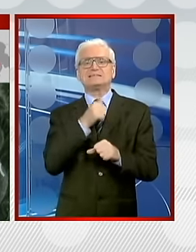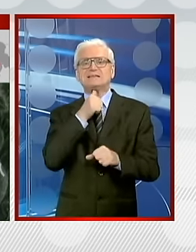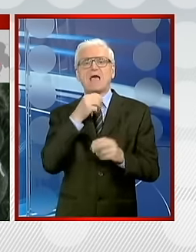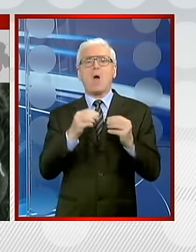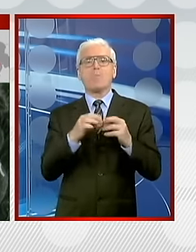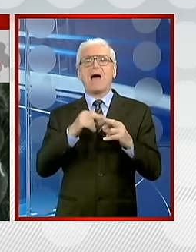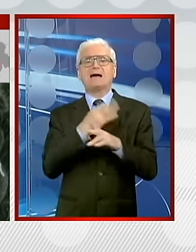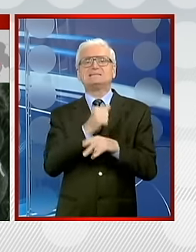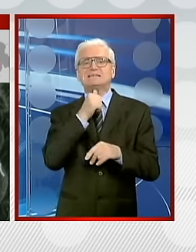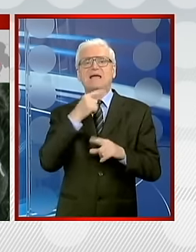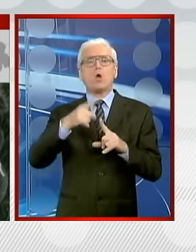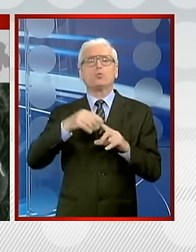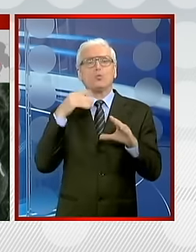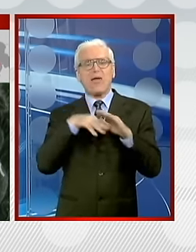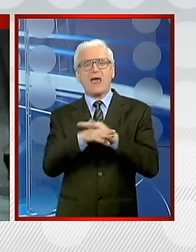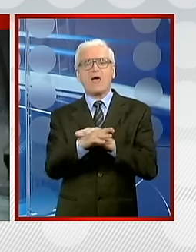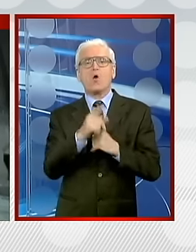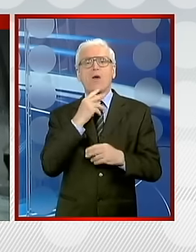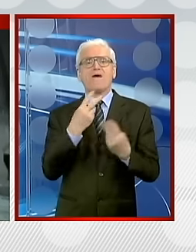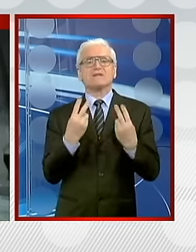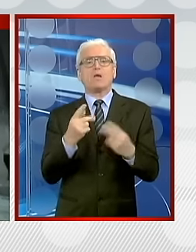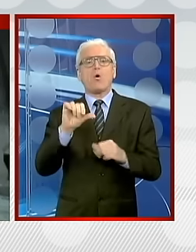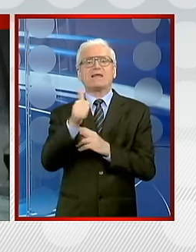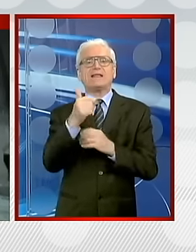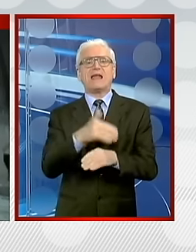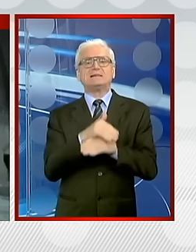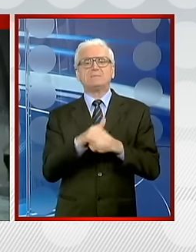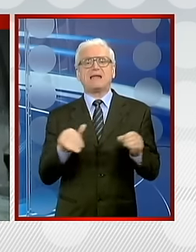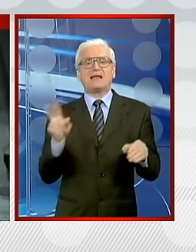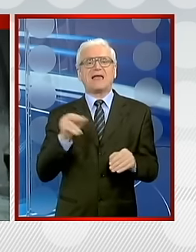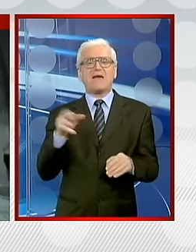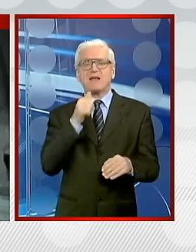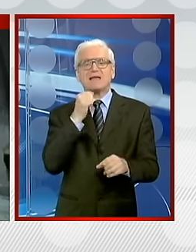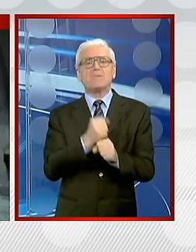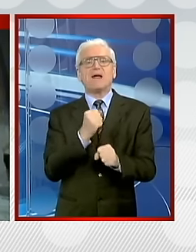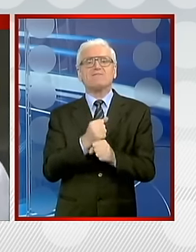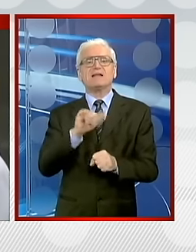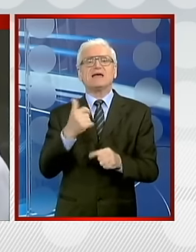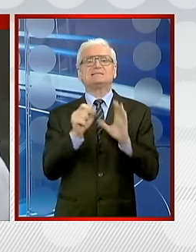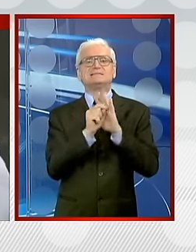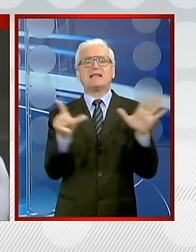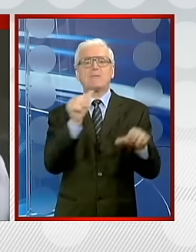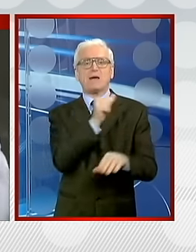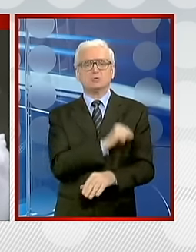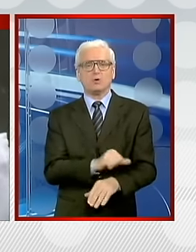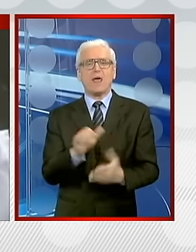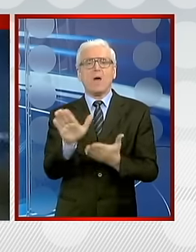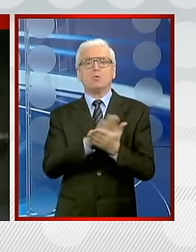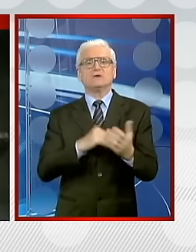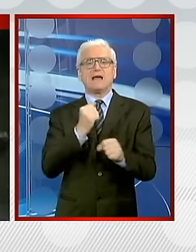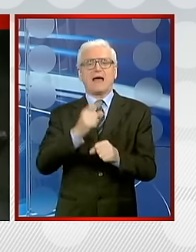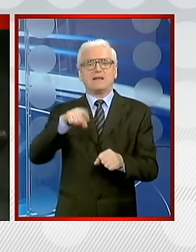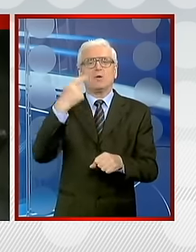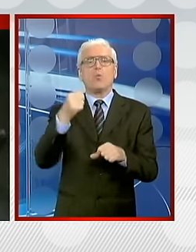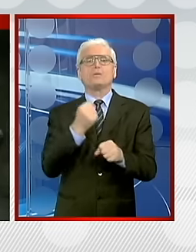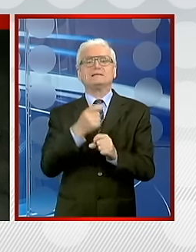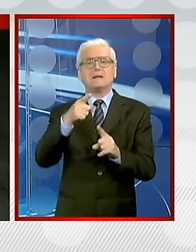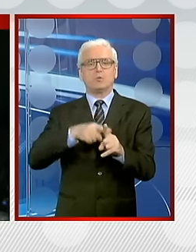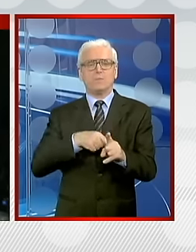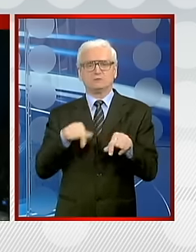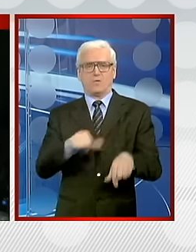bazni tunel. Koštao je 11 milijardi evra i građen je 17 godina. Počeće da radi u decembru.